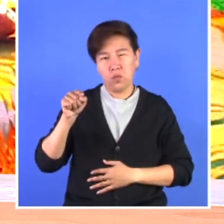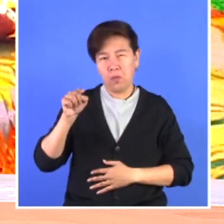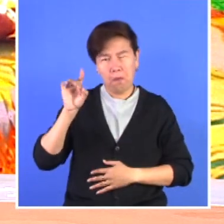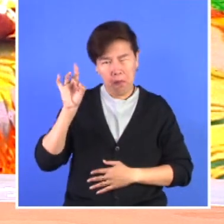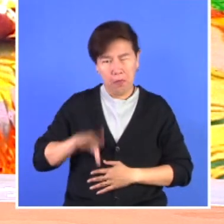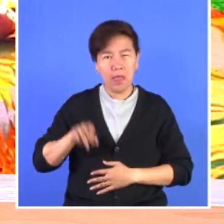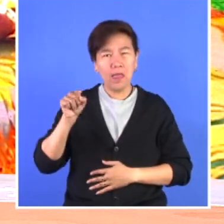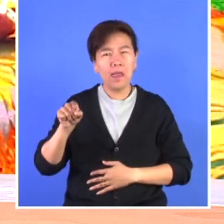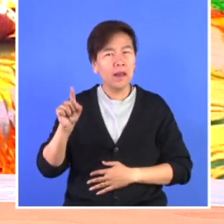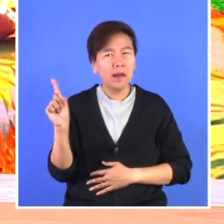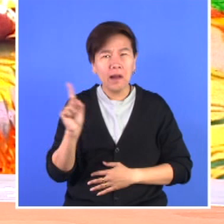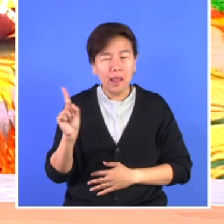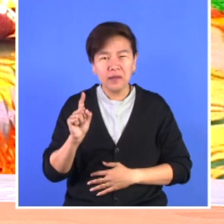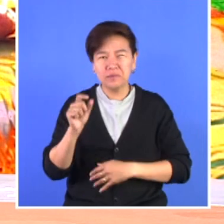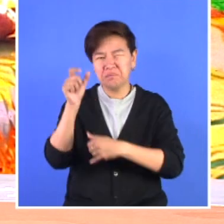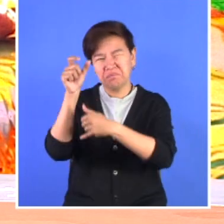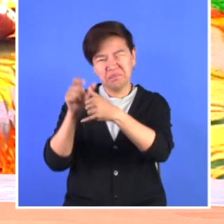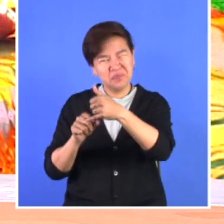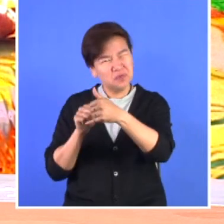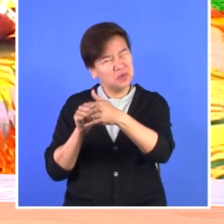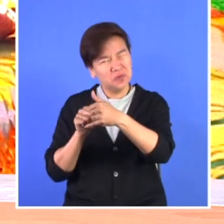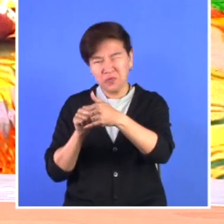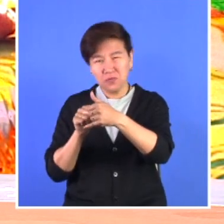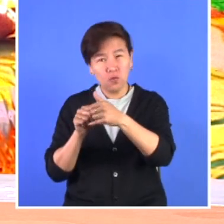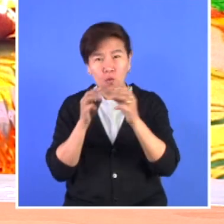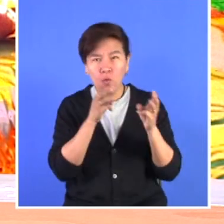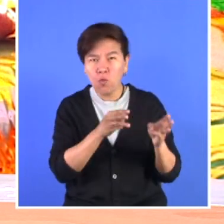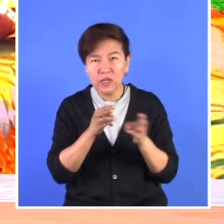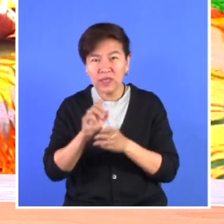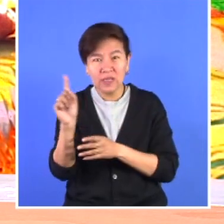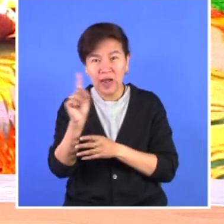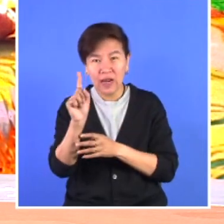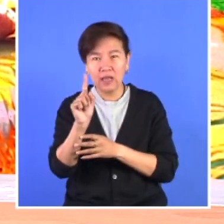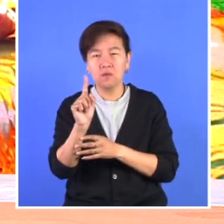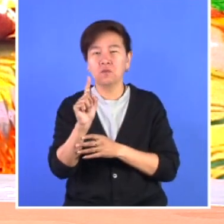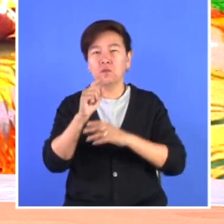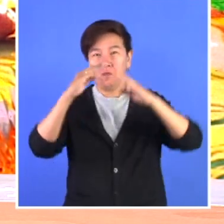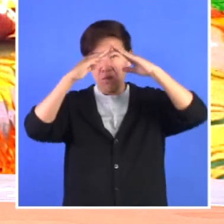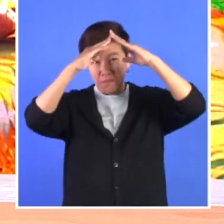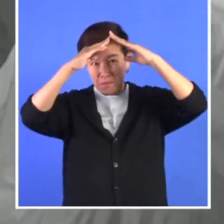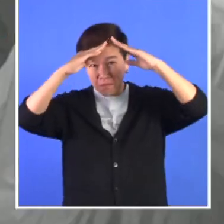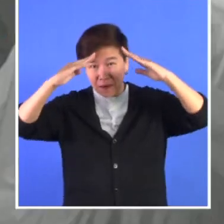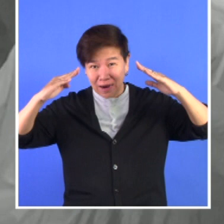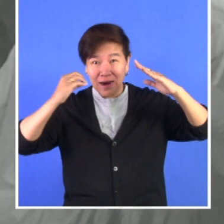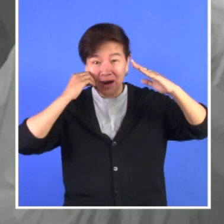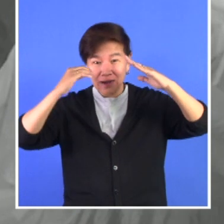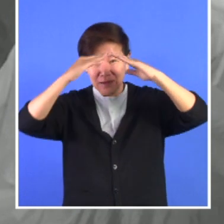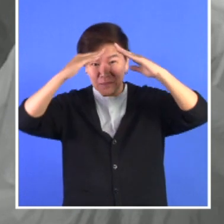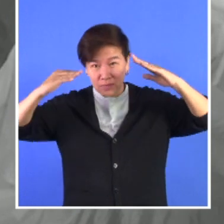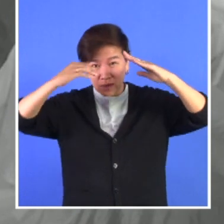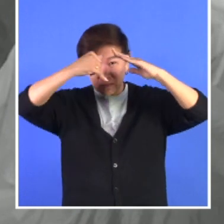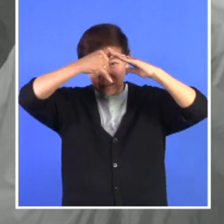ทาตัวนะคะแต่พฤติกรรมเนี่ยแสบสันเพราะว่าใช้วิธีการโรยตัวจากฝ้าแล้วขโมยโทรศัพท์มือถือเกือบ